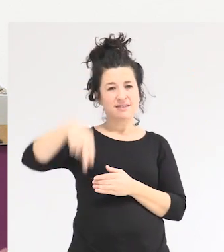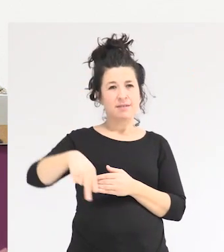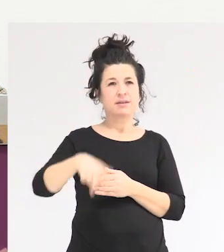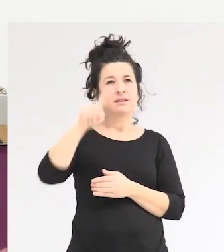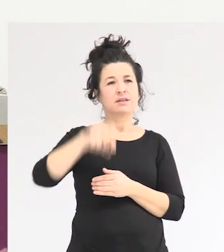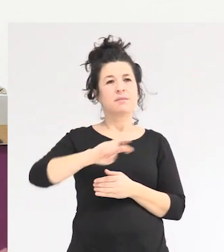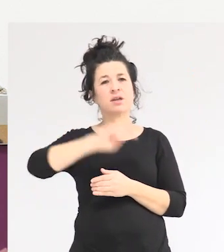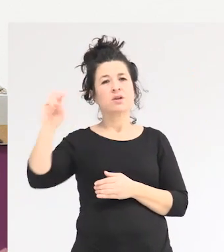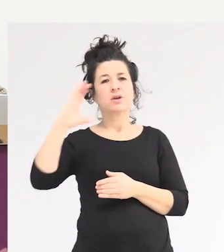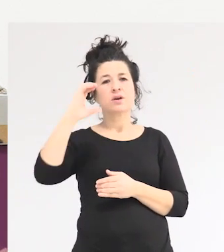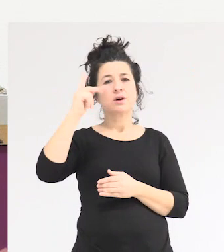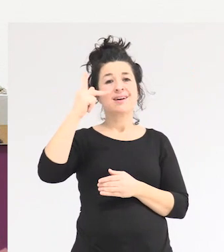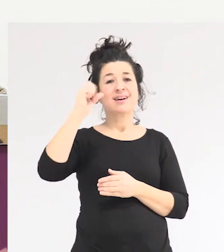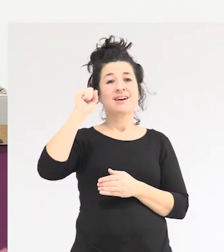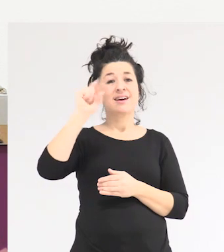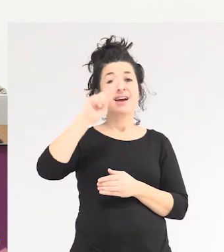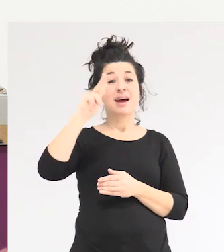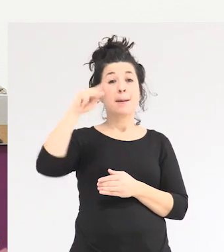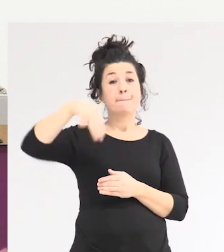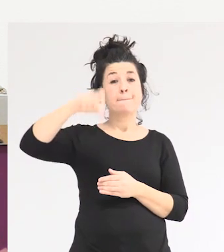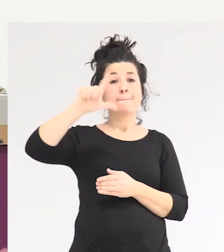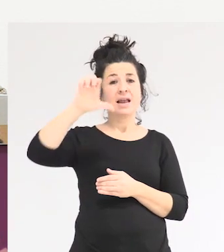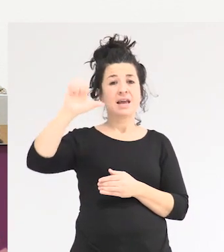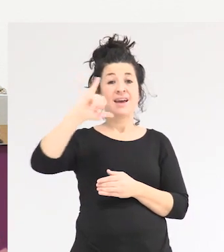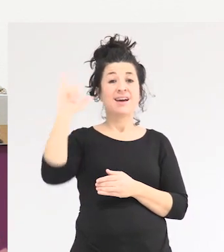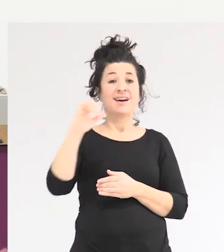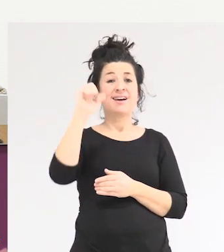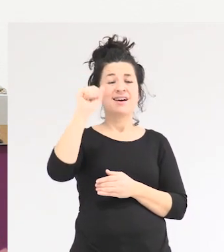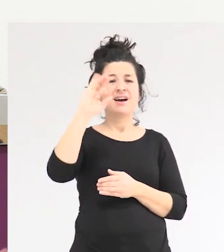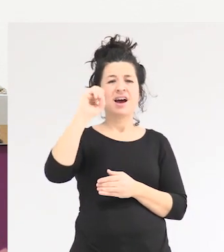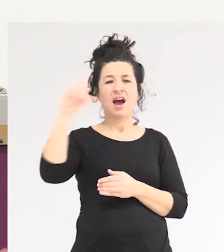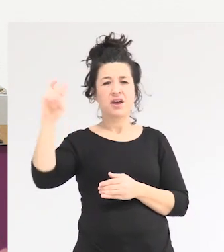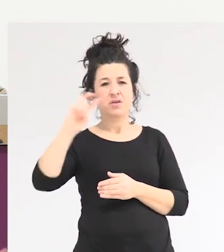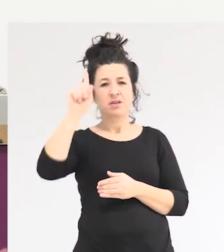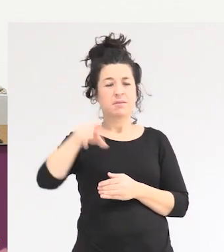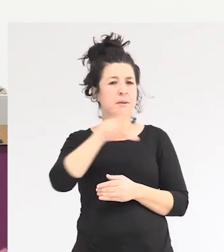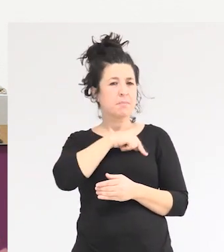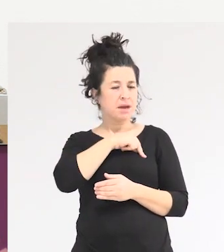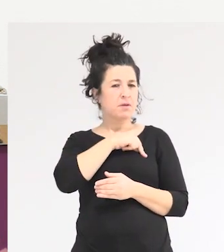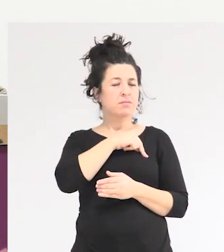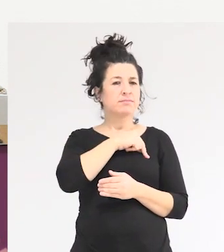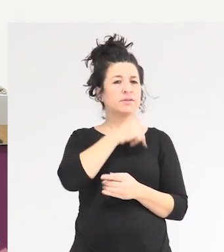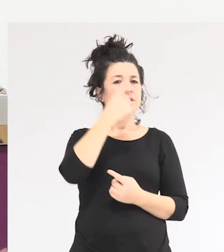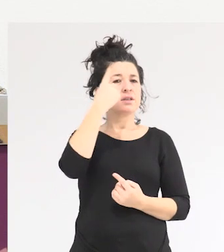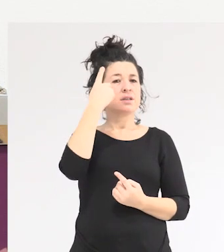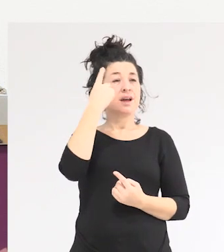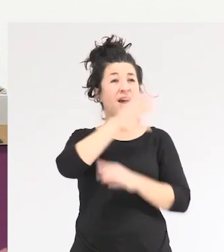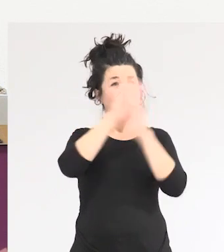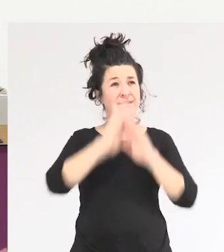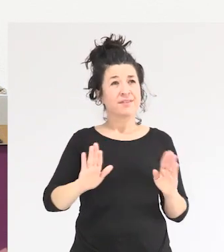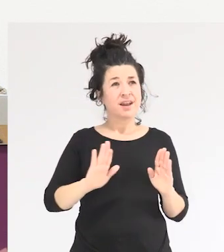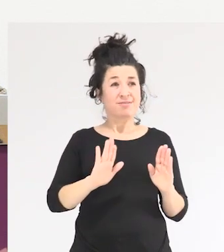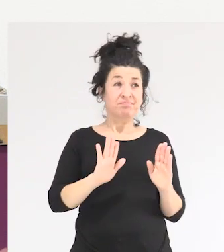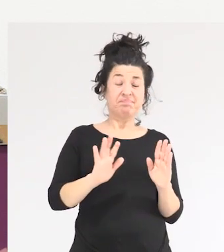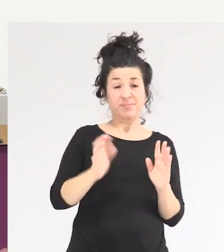2006an, Carmen Lejaiok idatzia. Eta bueno, horrela paradigikoki Alabak idatzi dute amak baino gehiagok.